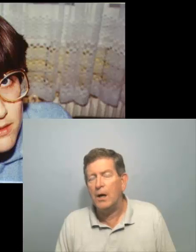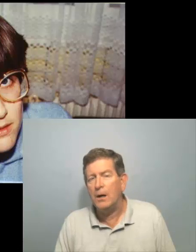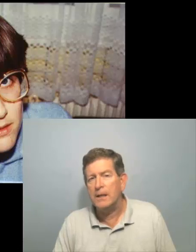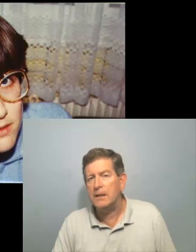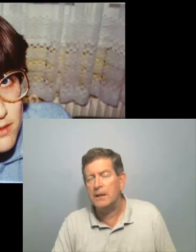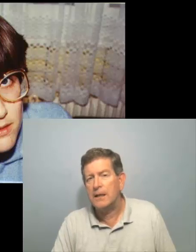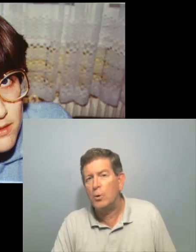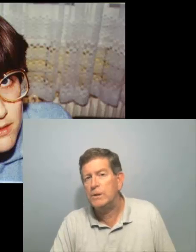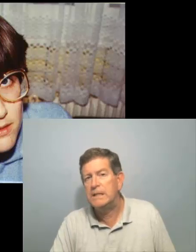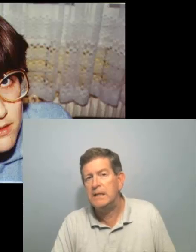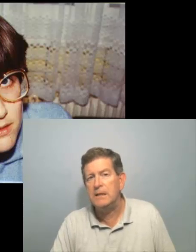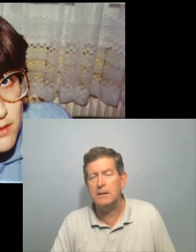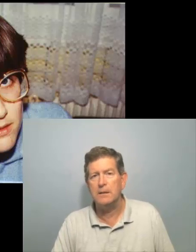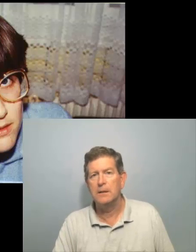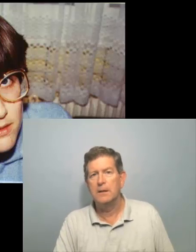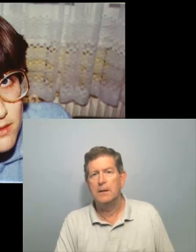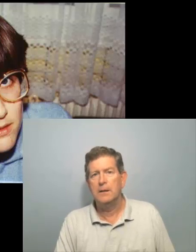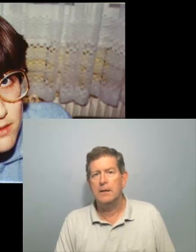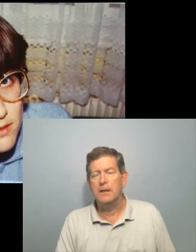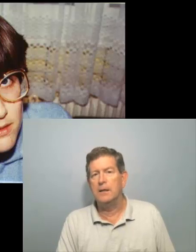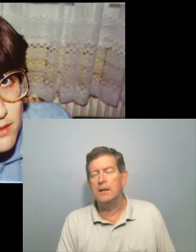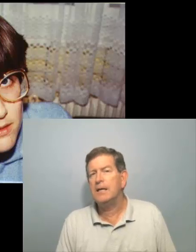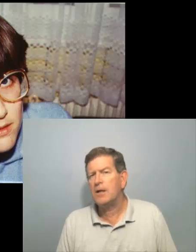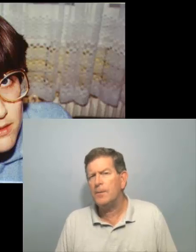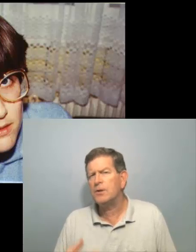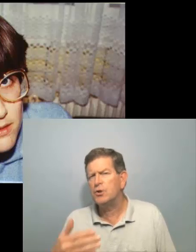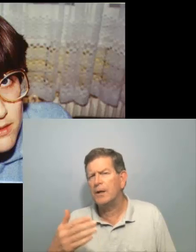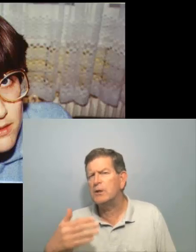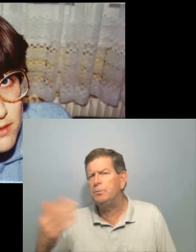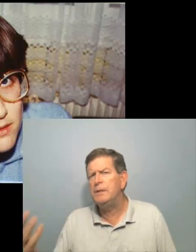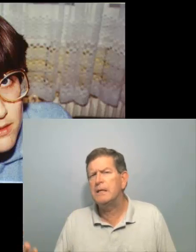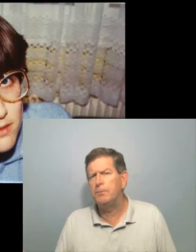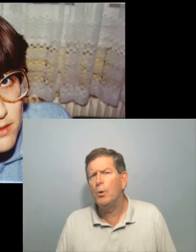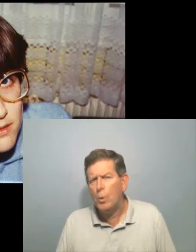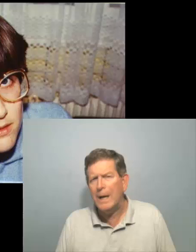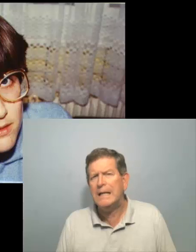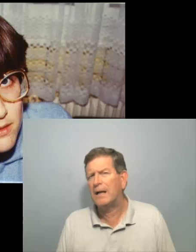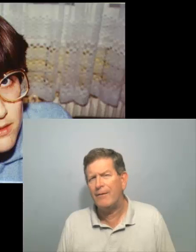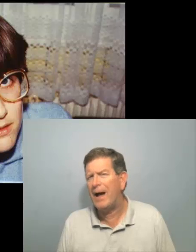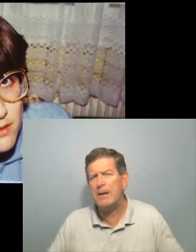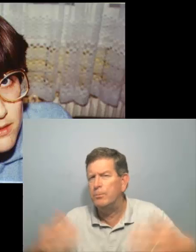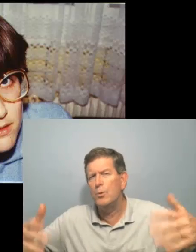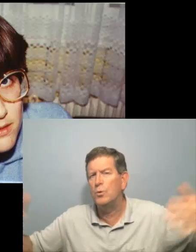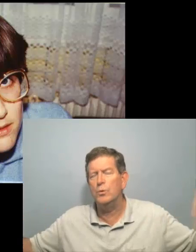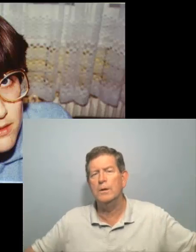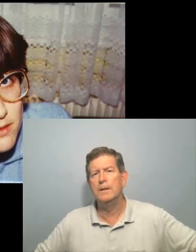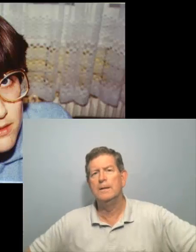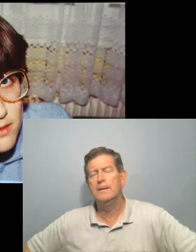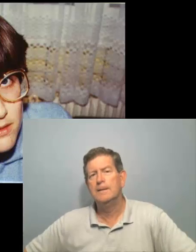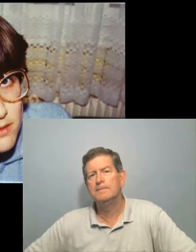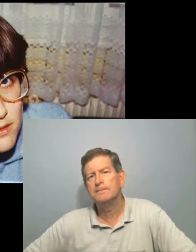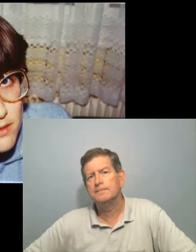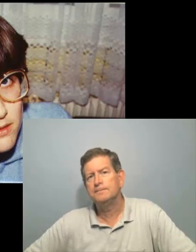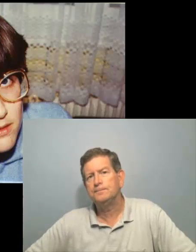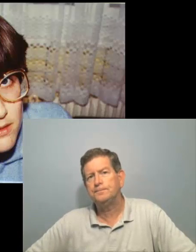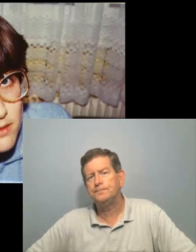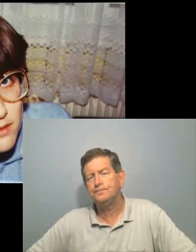du temps et de ta routine? Et comment est-ce que John explique pourquoi il travaille beaucoup?